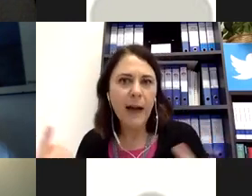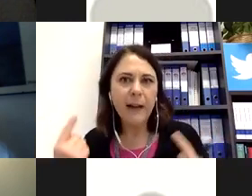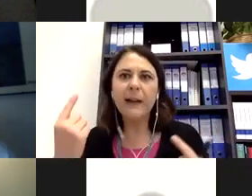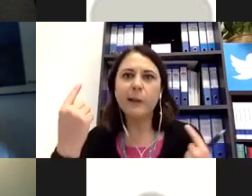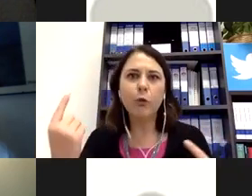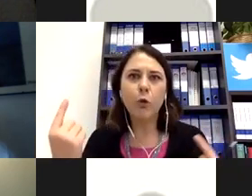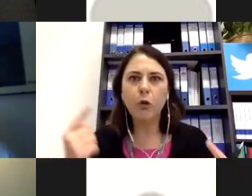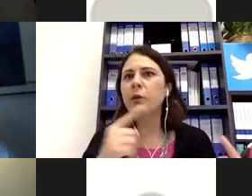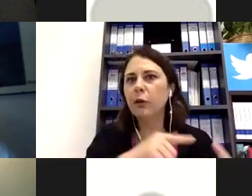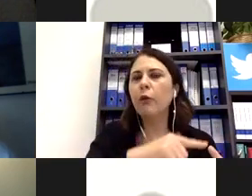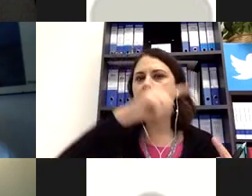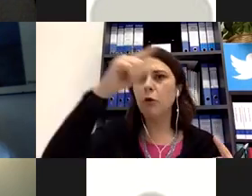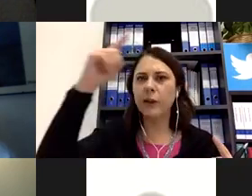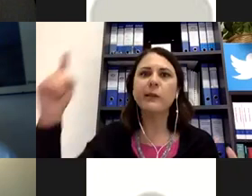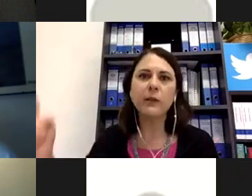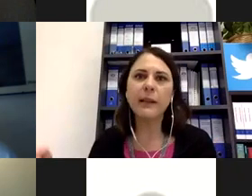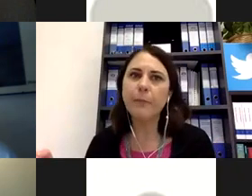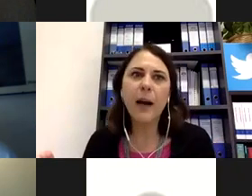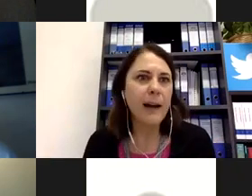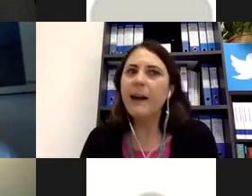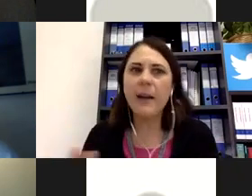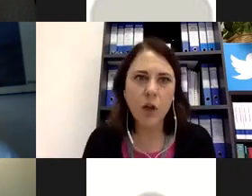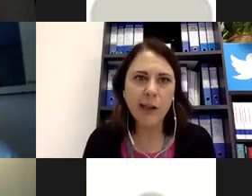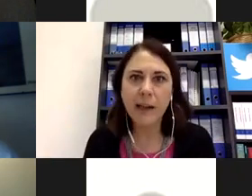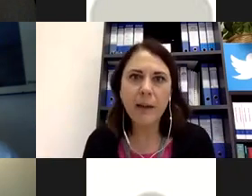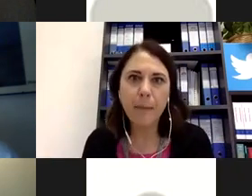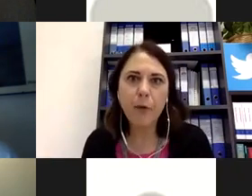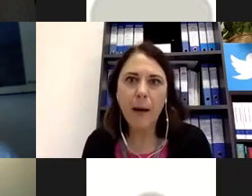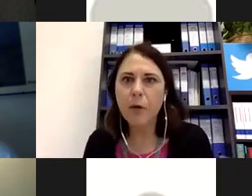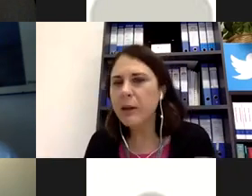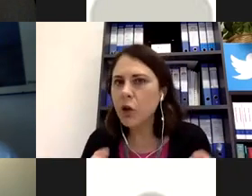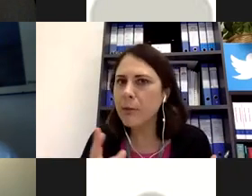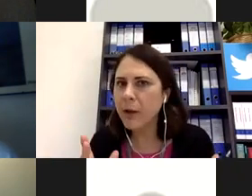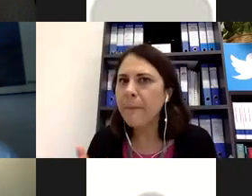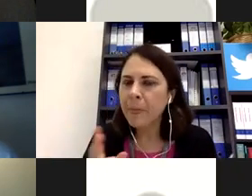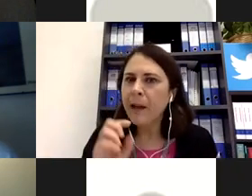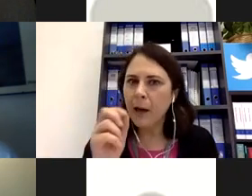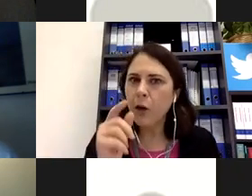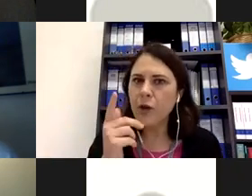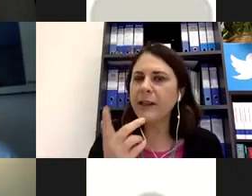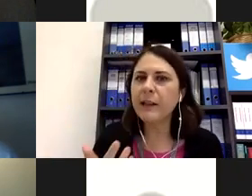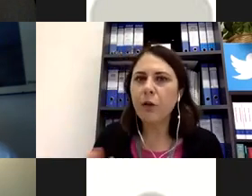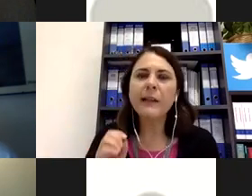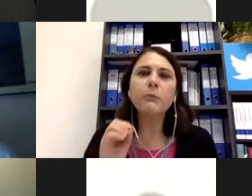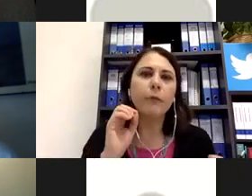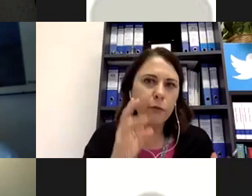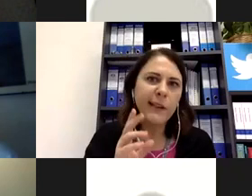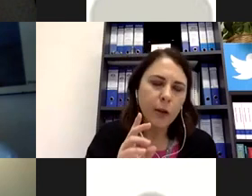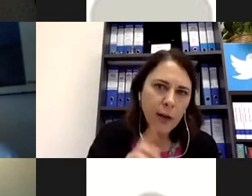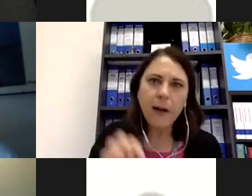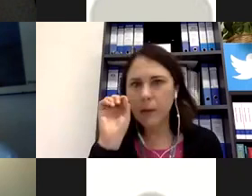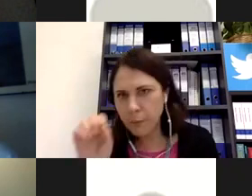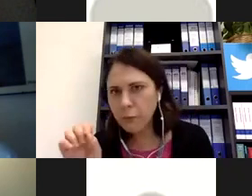funzionare su Conte dove l'orizzonte temporale è necessariamente più ampio quindi diciamo che la logica del terrorismo